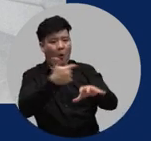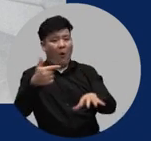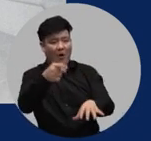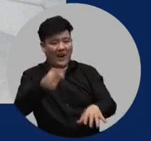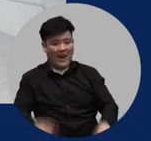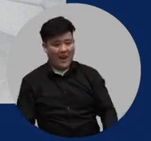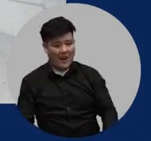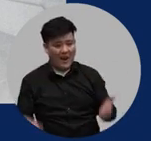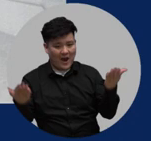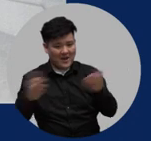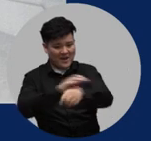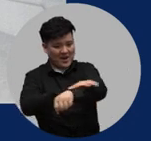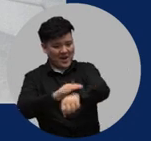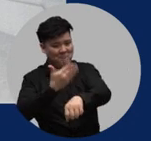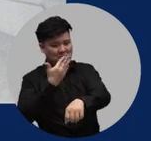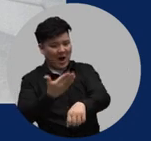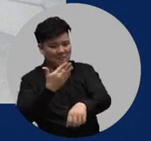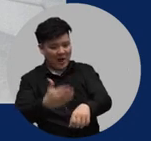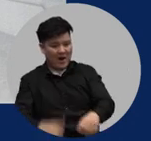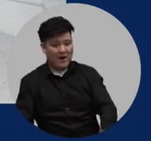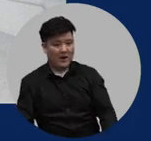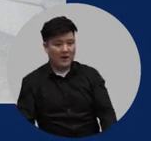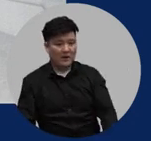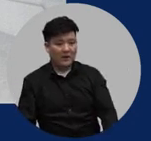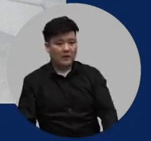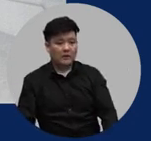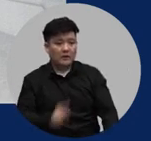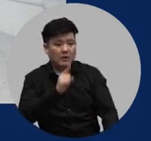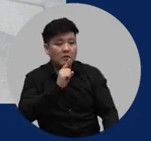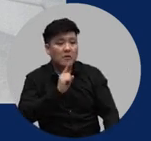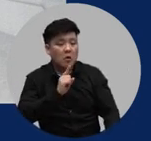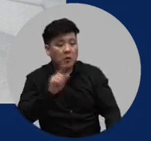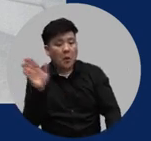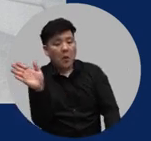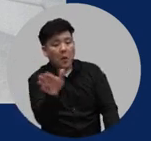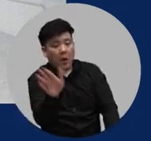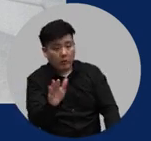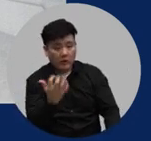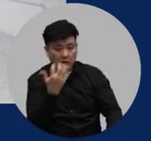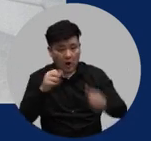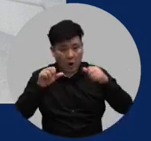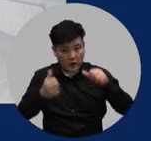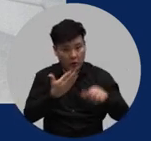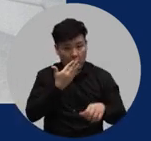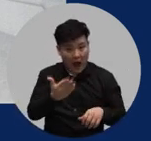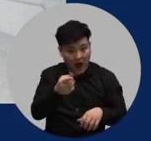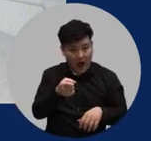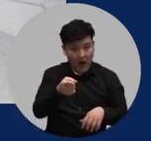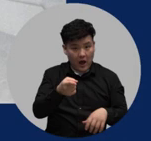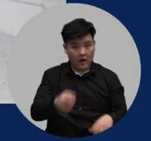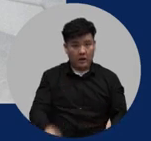야무지네. 일도 잘하겠어라며 엉덩이를 두드리고 갔다면 성희롱이 성립될까요?